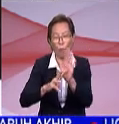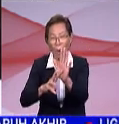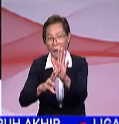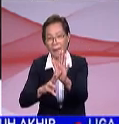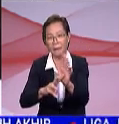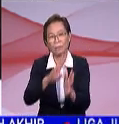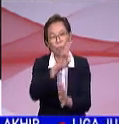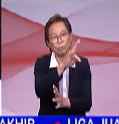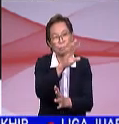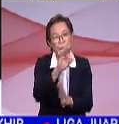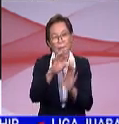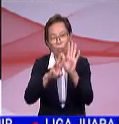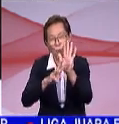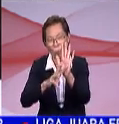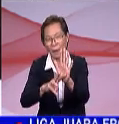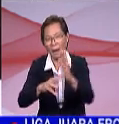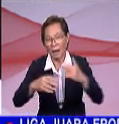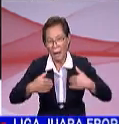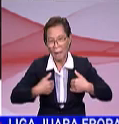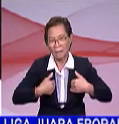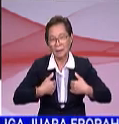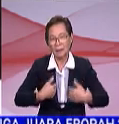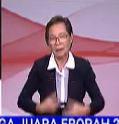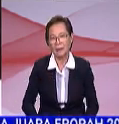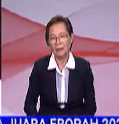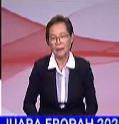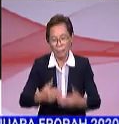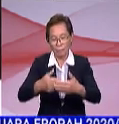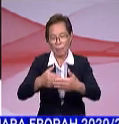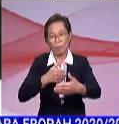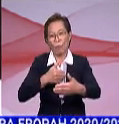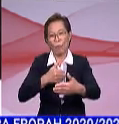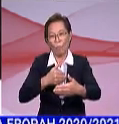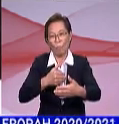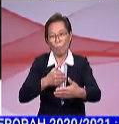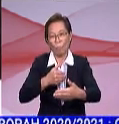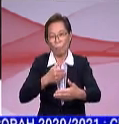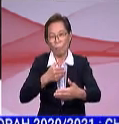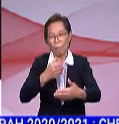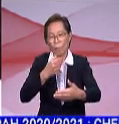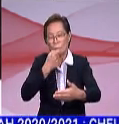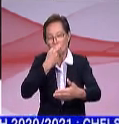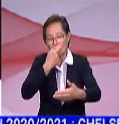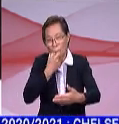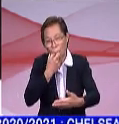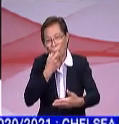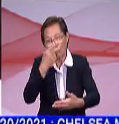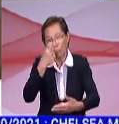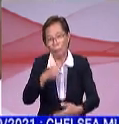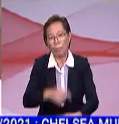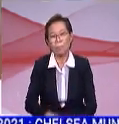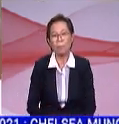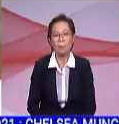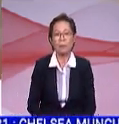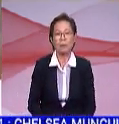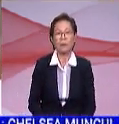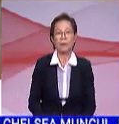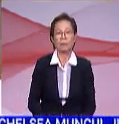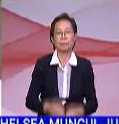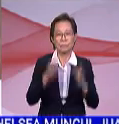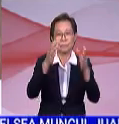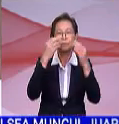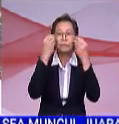itu ada lagi pre-judging untuk top 21. Bagi juru makeup